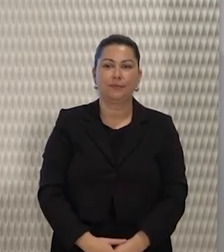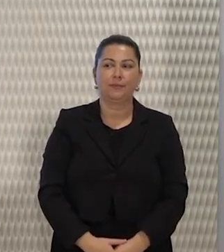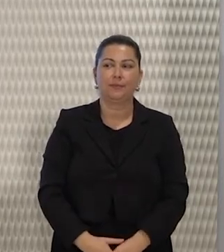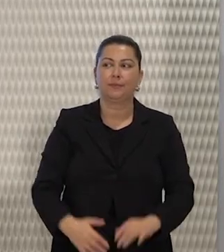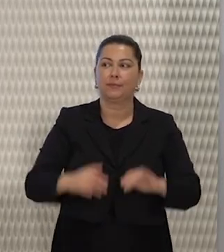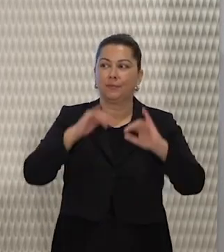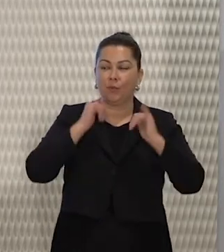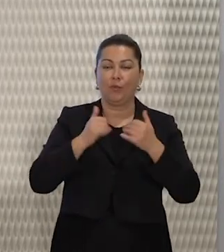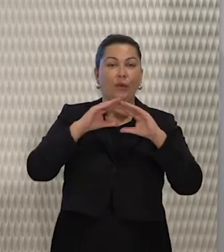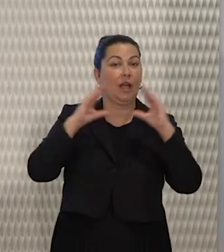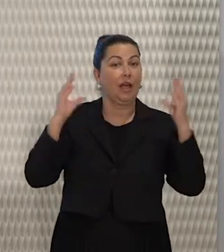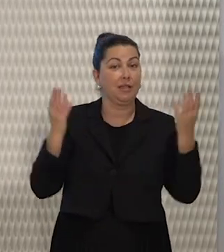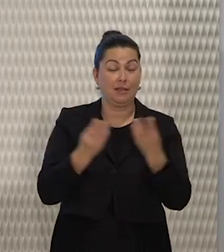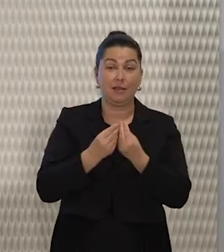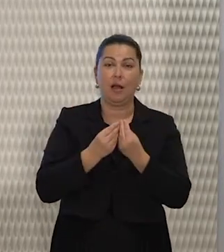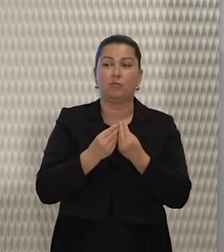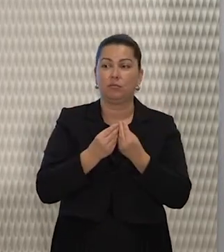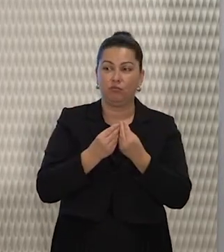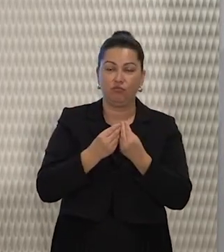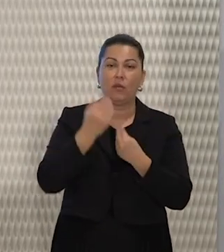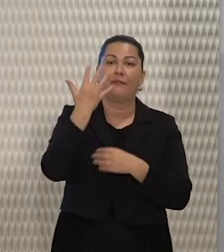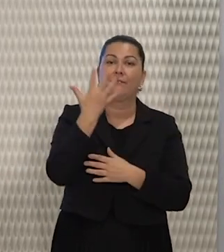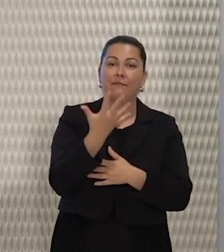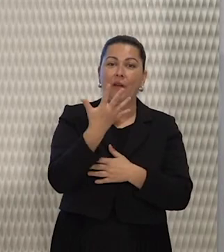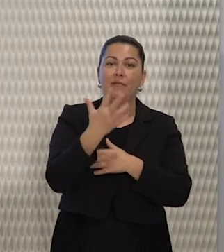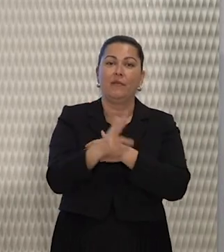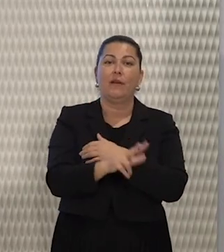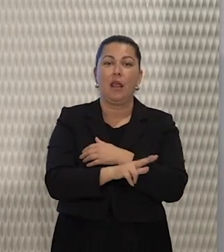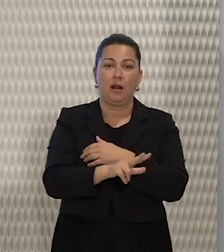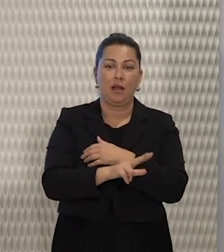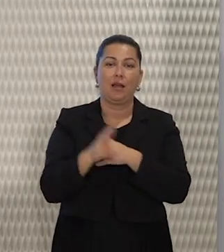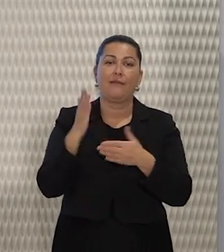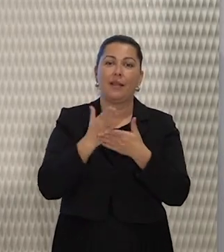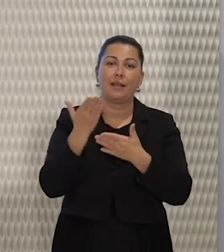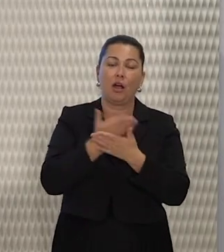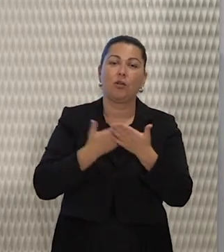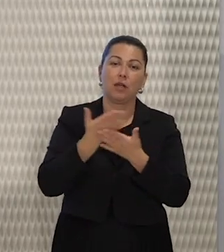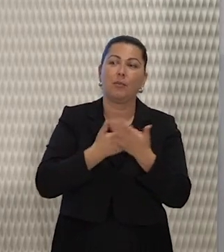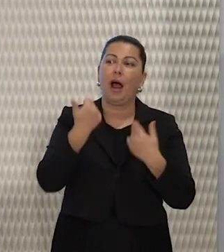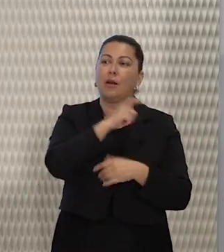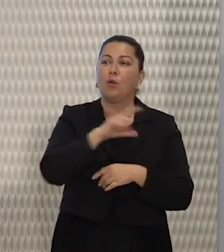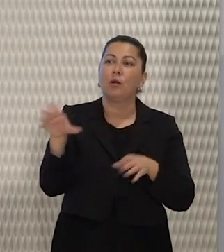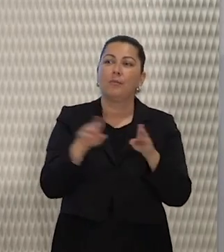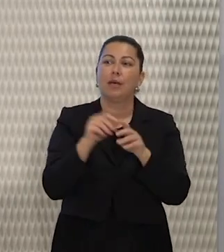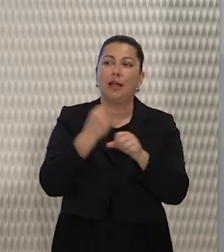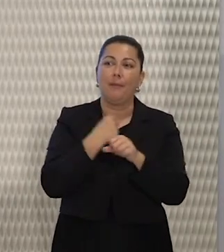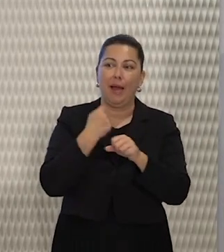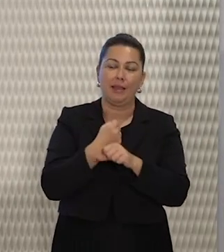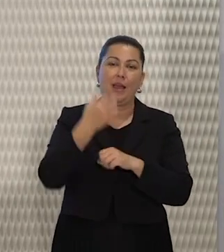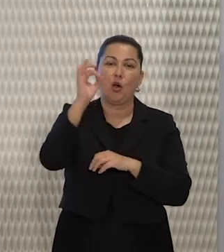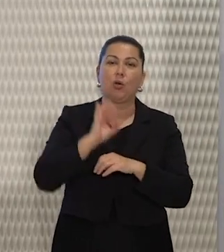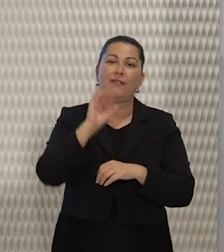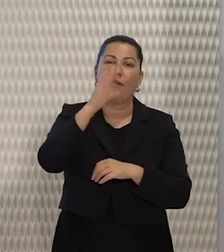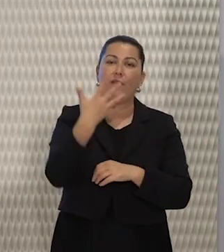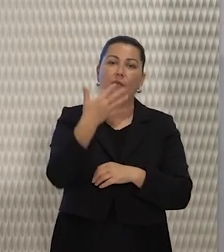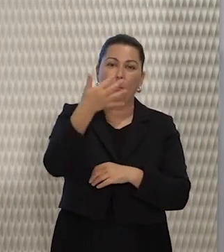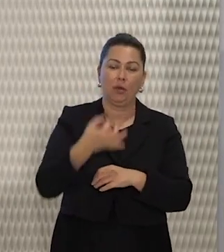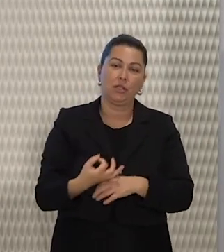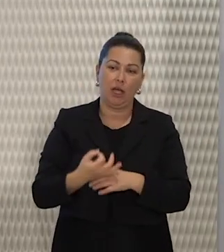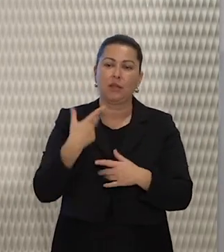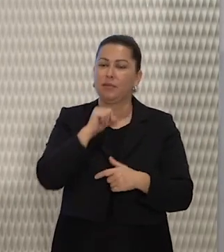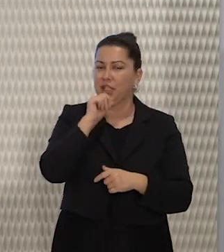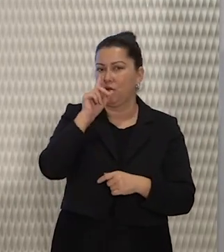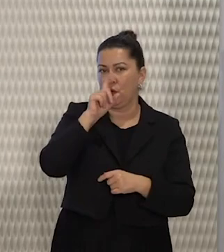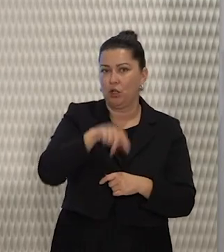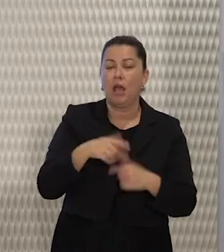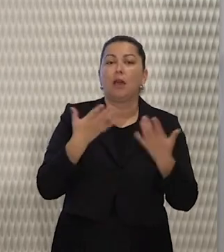In Summe, wie gesagt, haben wir 5 Lehrlinge bereits ausgebildet. Das ist bei 100 Mitarbeitern eine Quote von 5%. Ich glaube, das ist jetzt nicht so